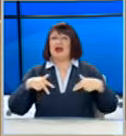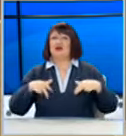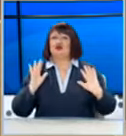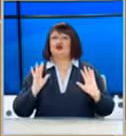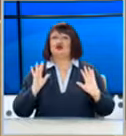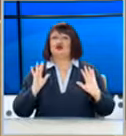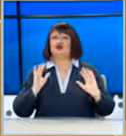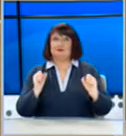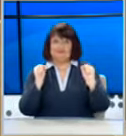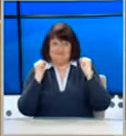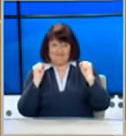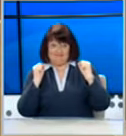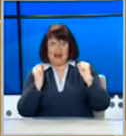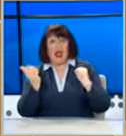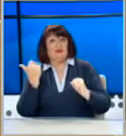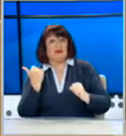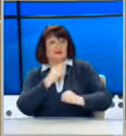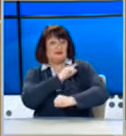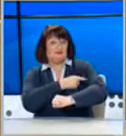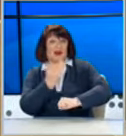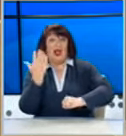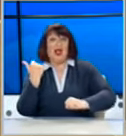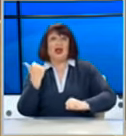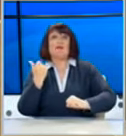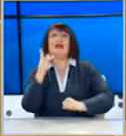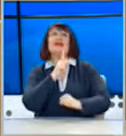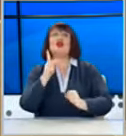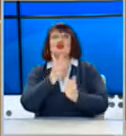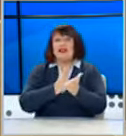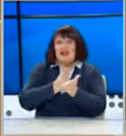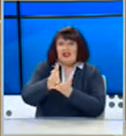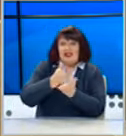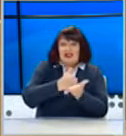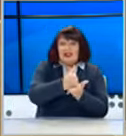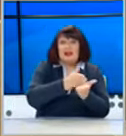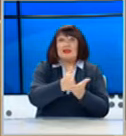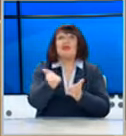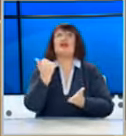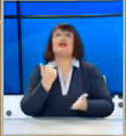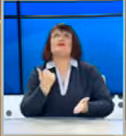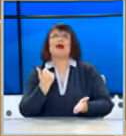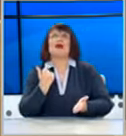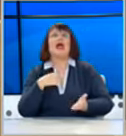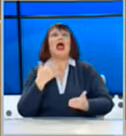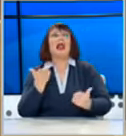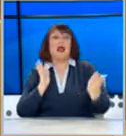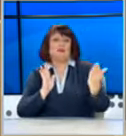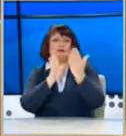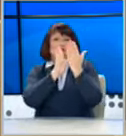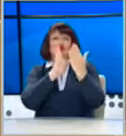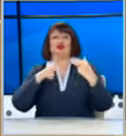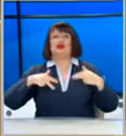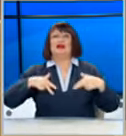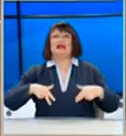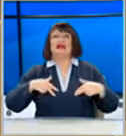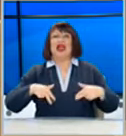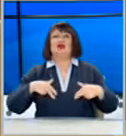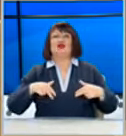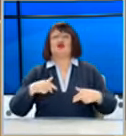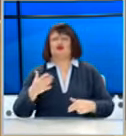την ανθεκτικότητα, δεν δημιουργείται συνθήκες κοινωνικής δικαιοσύνης, αλλά συμπεριφέρεστε στο κράτος ως ένα